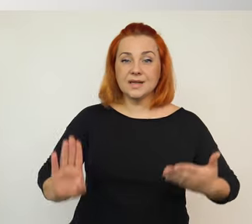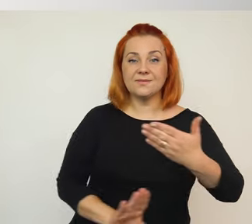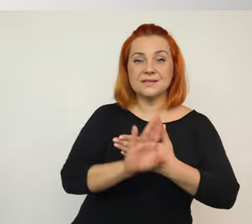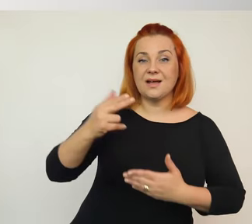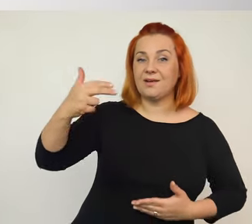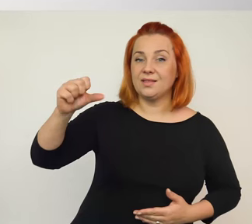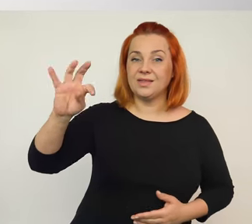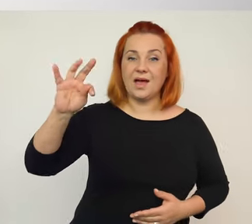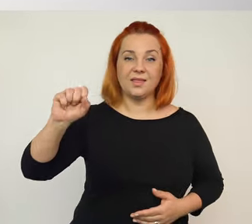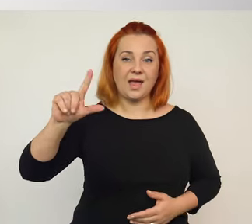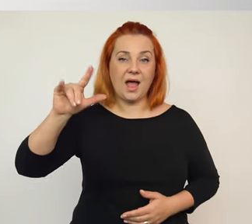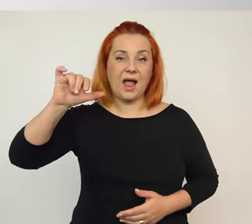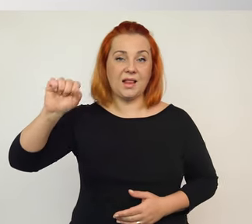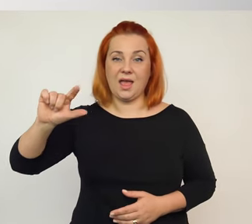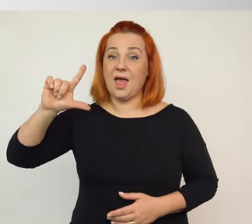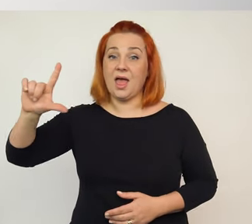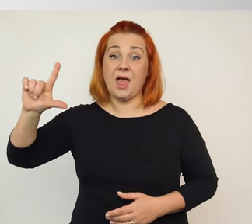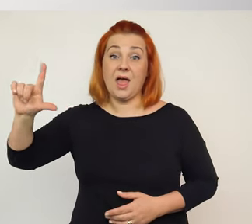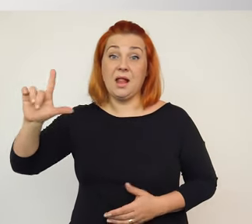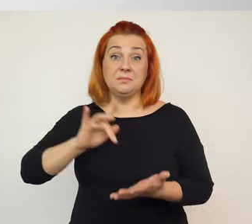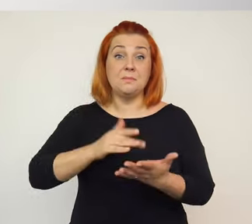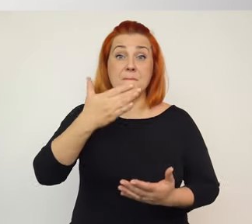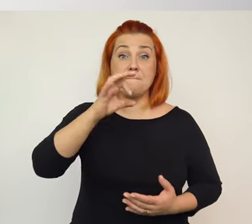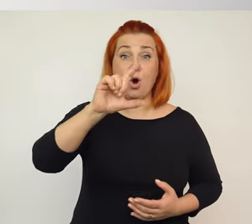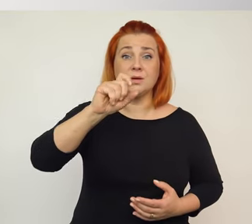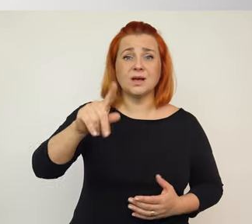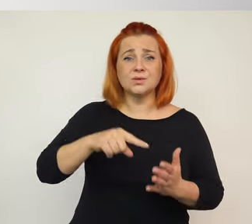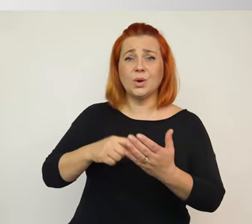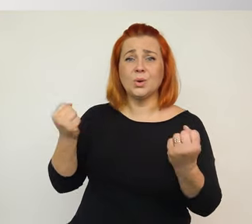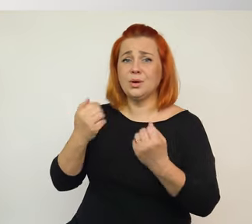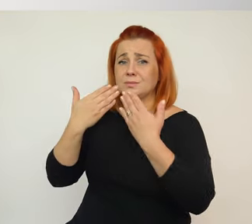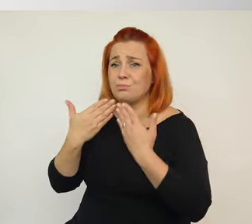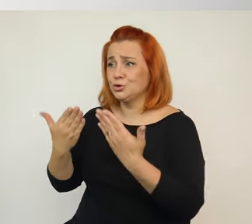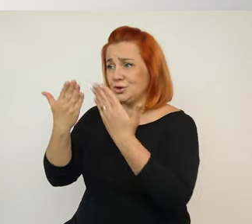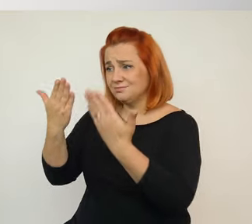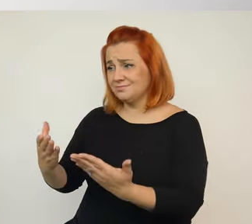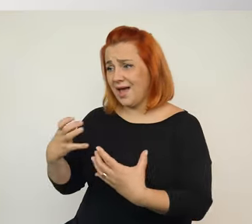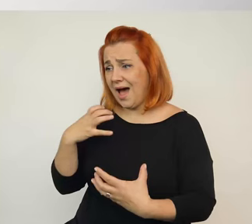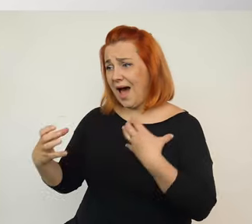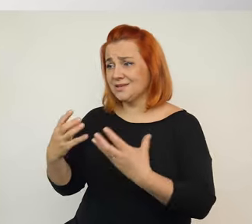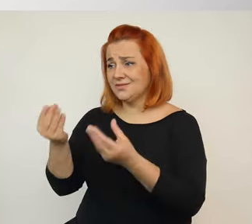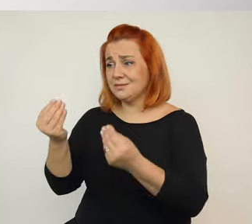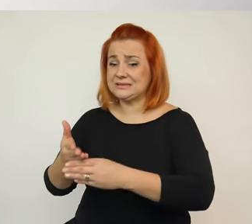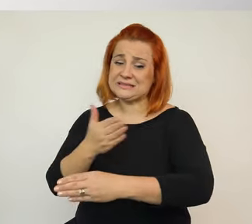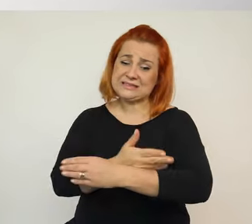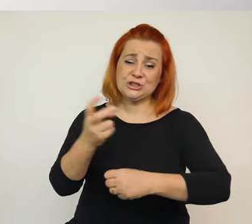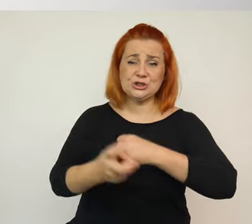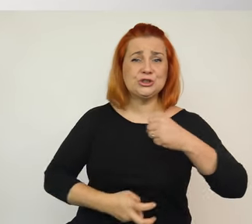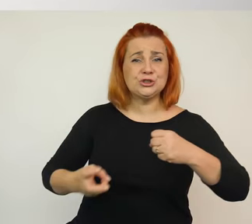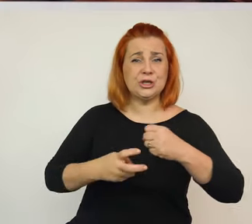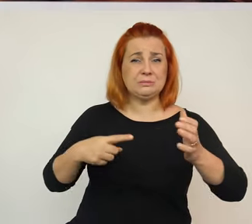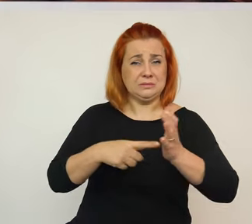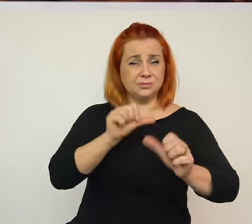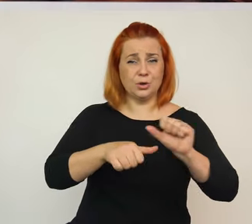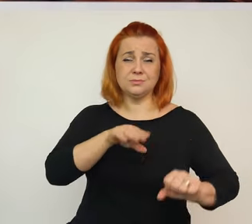wystawa Natalii ll w mocaku jest hołdem złożonym tej wybitnej artystce która zmarła w sierpniu tego roku